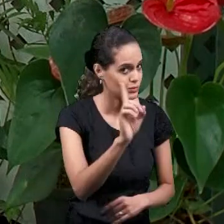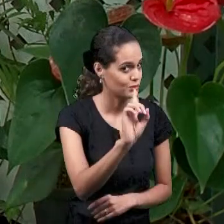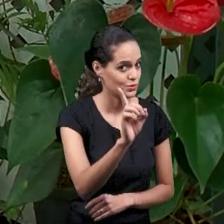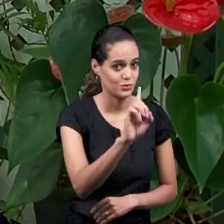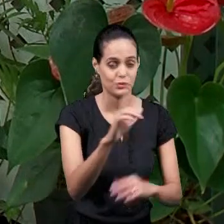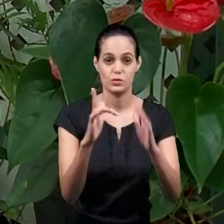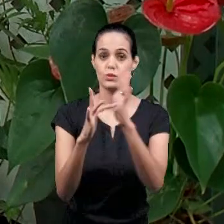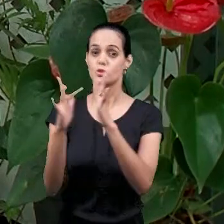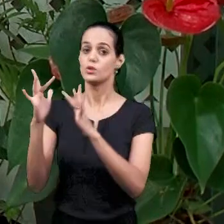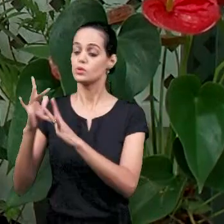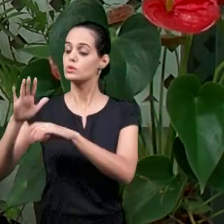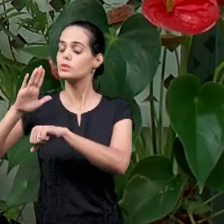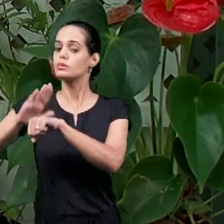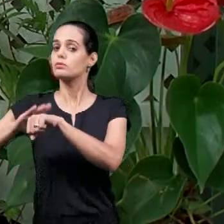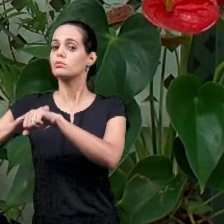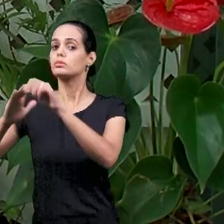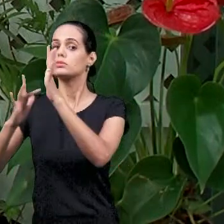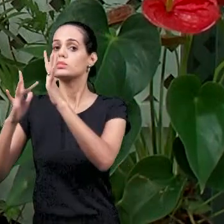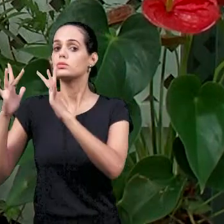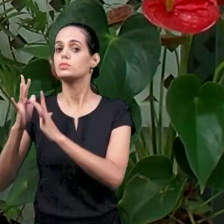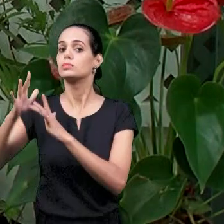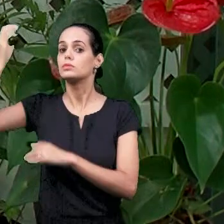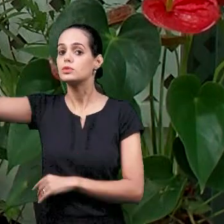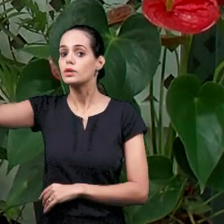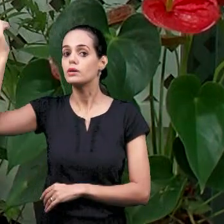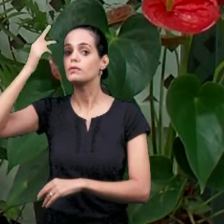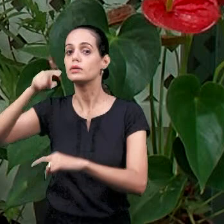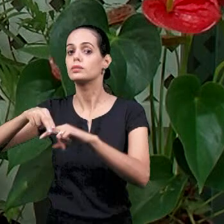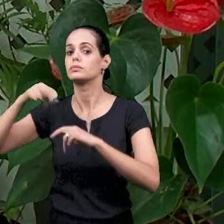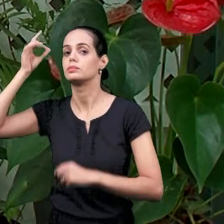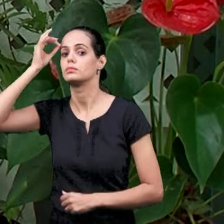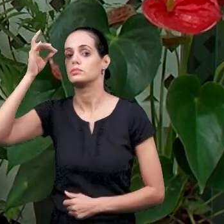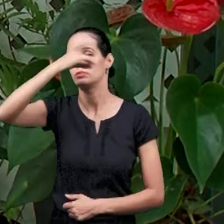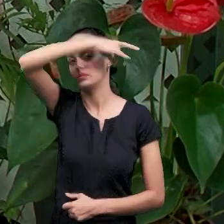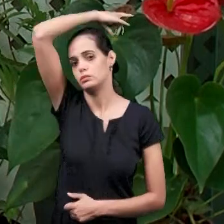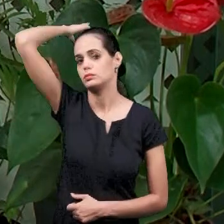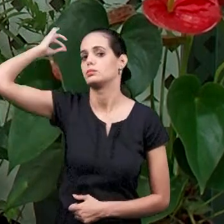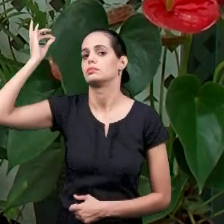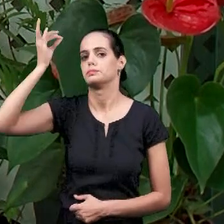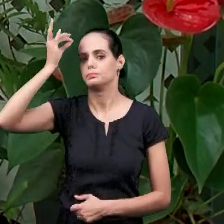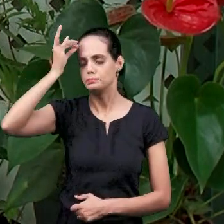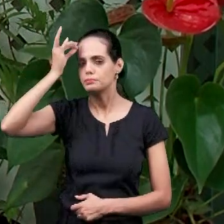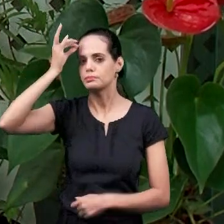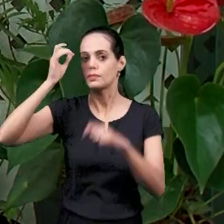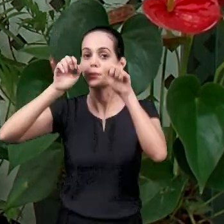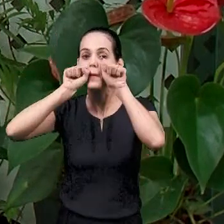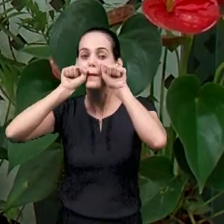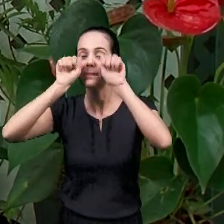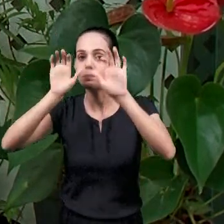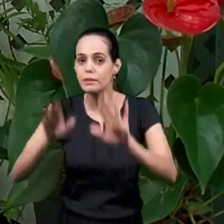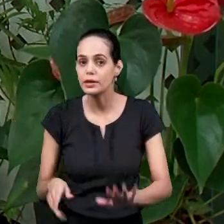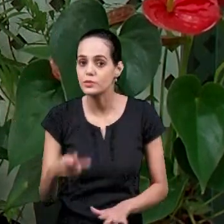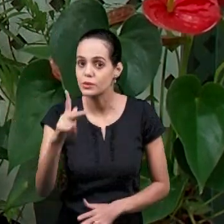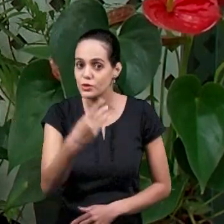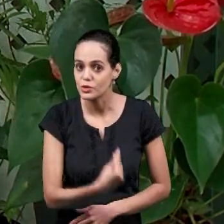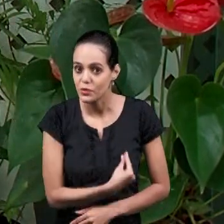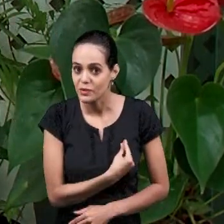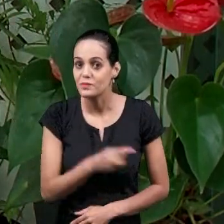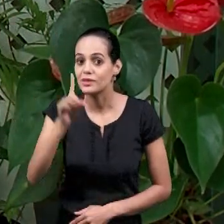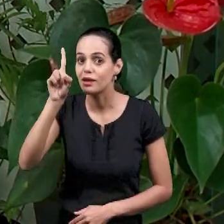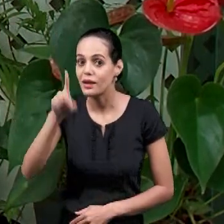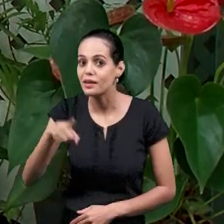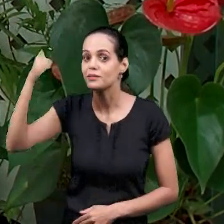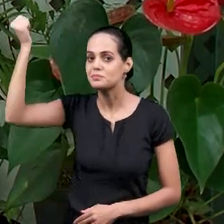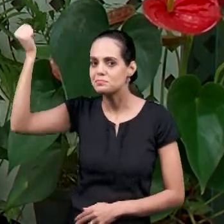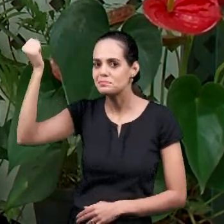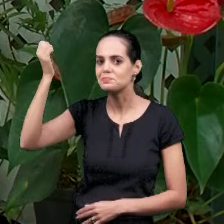non. Il veut qu'il lui, il soit révélé par le Saint-Esprit. Donc, votre bénédiction est en savoir